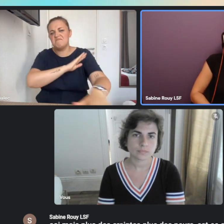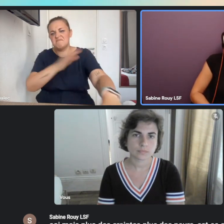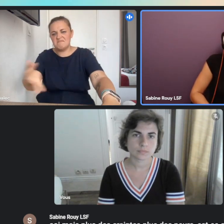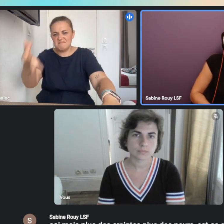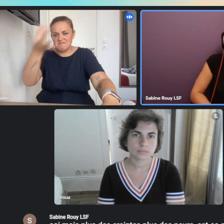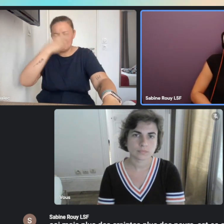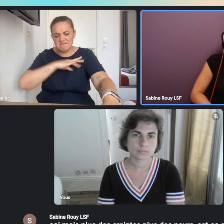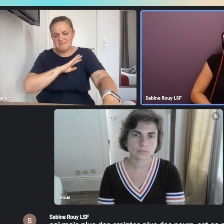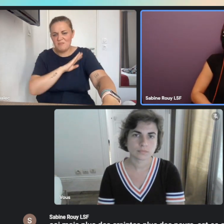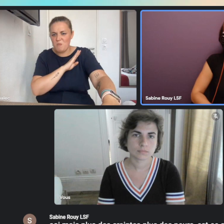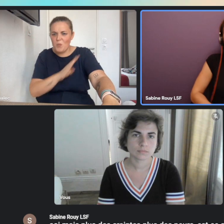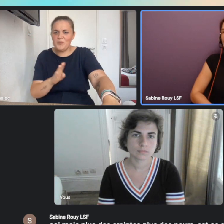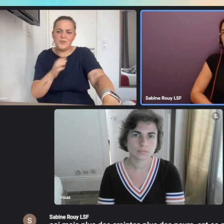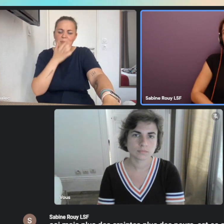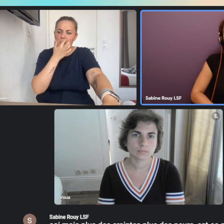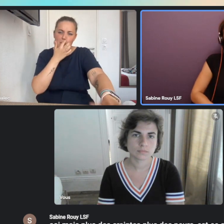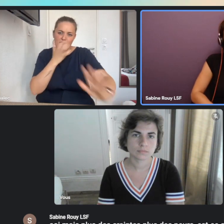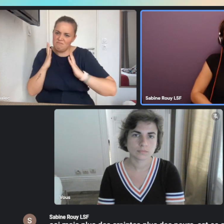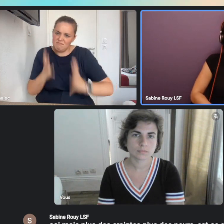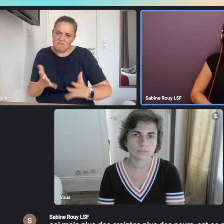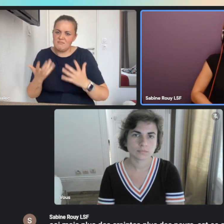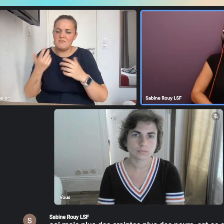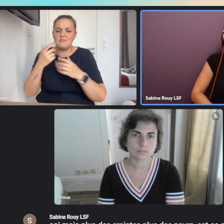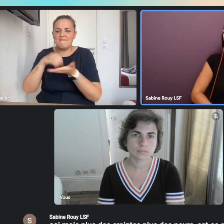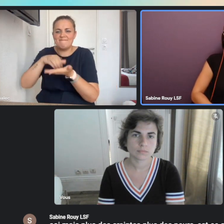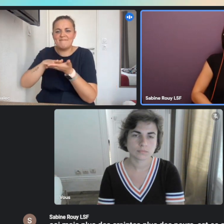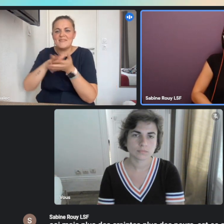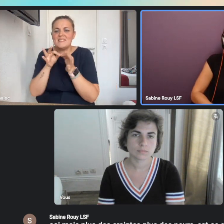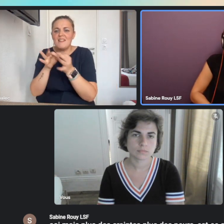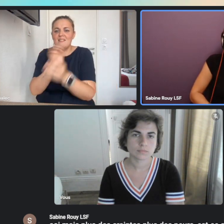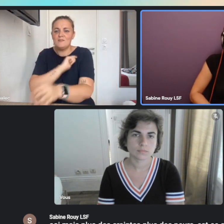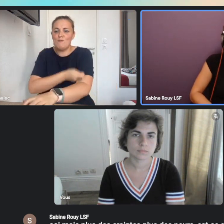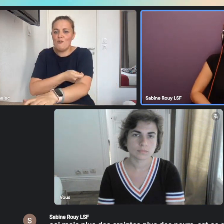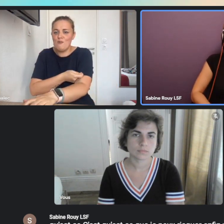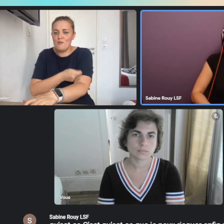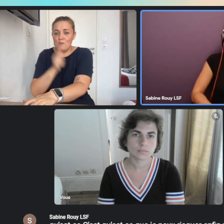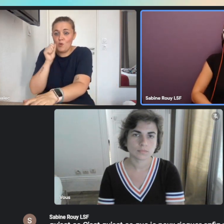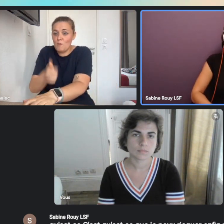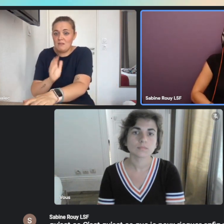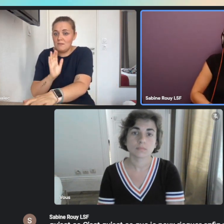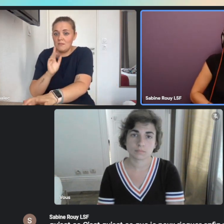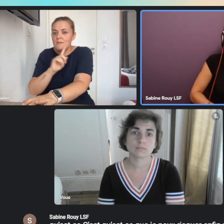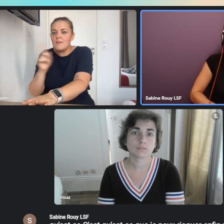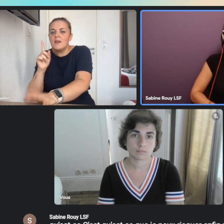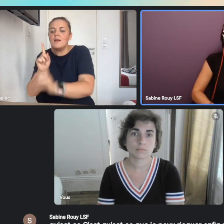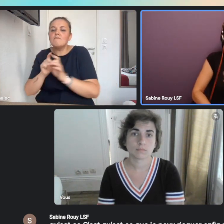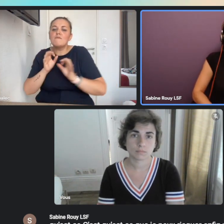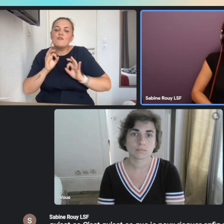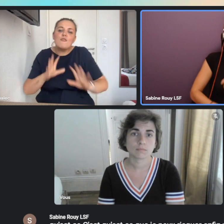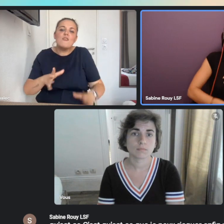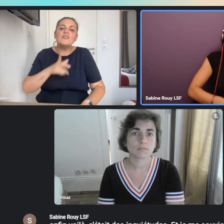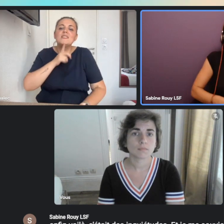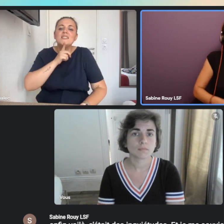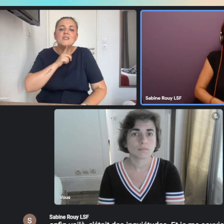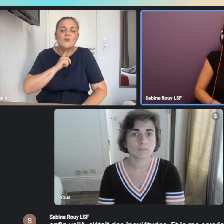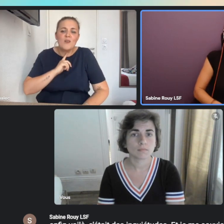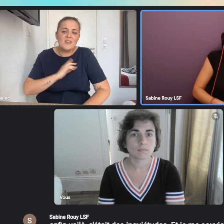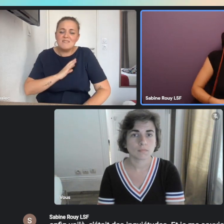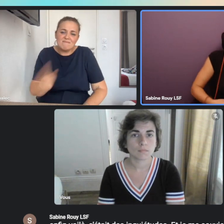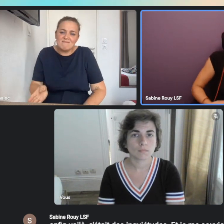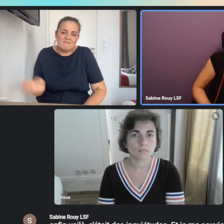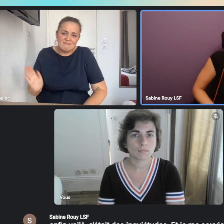le lendemain, je me suis dit: «Allez, bon, je prends les choses en main, je m'inscris en salle de sport». Le lendemain, pas,